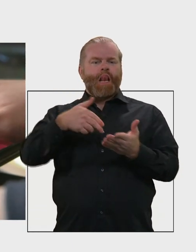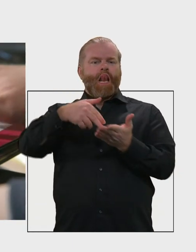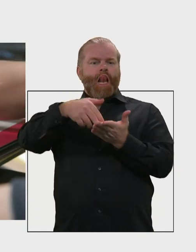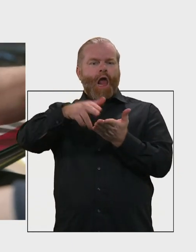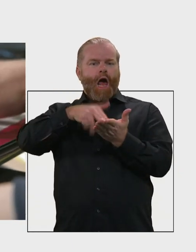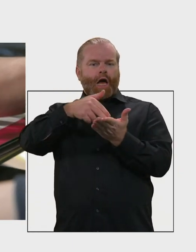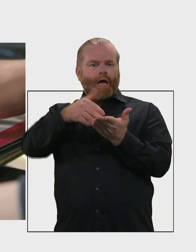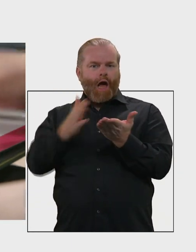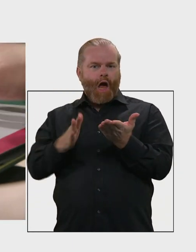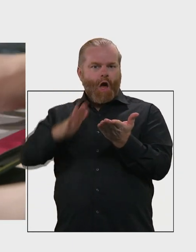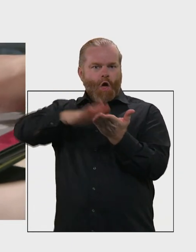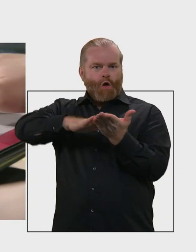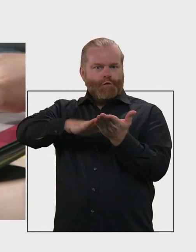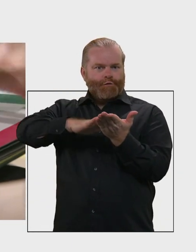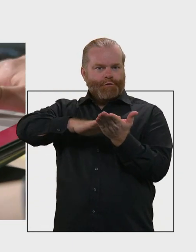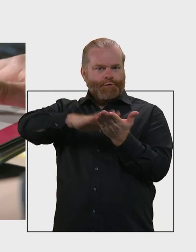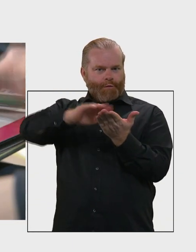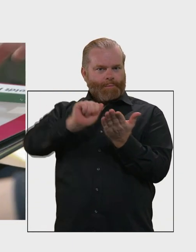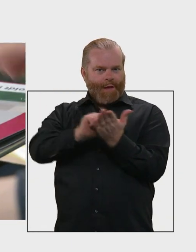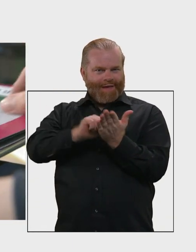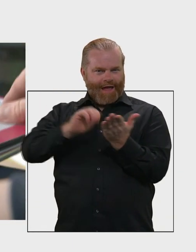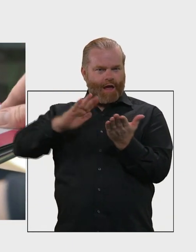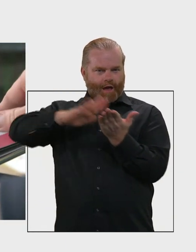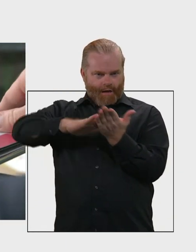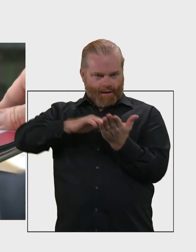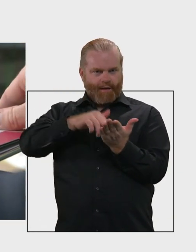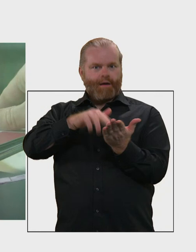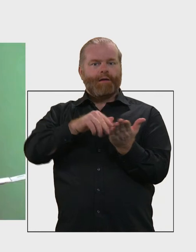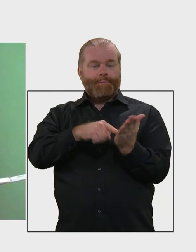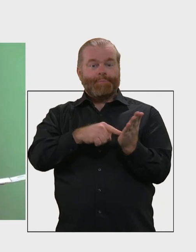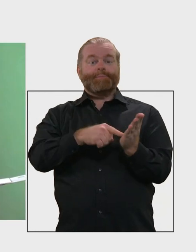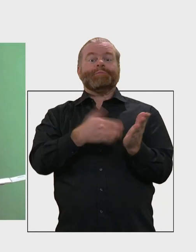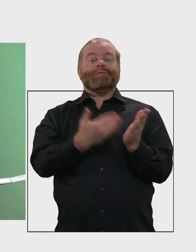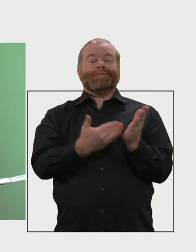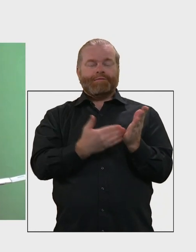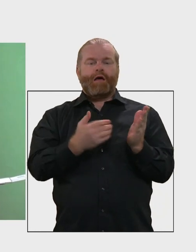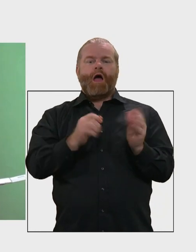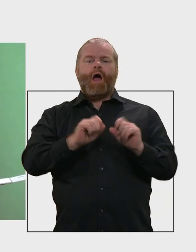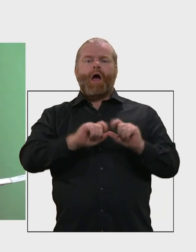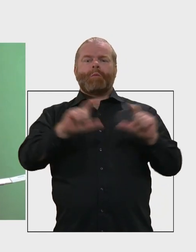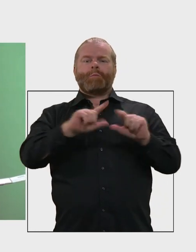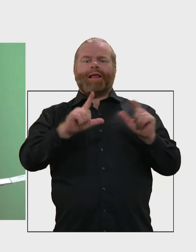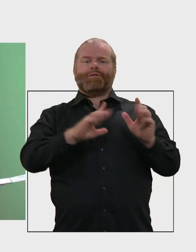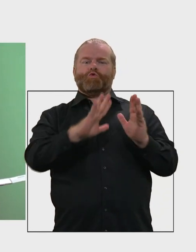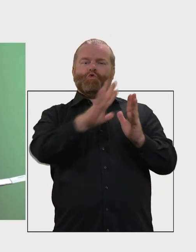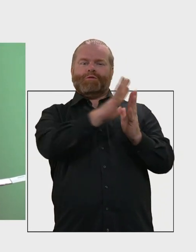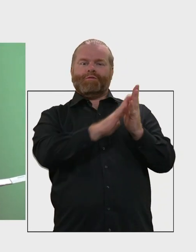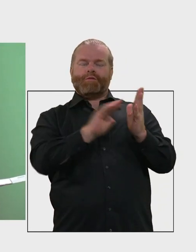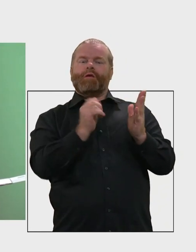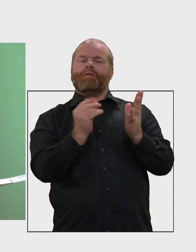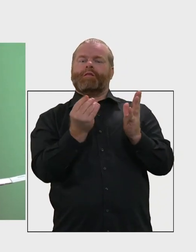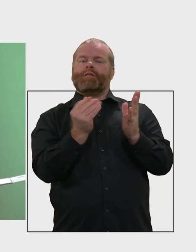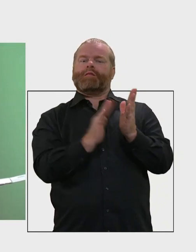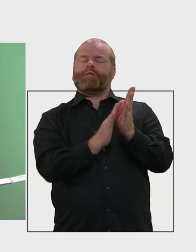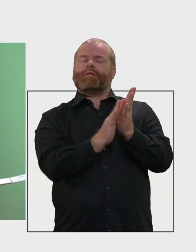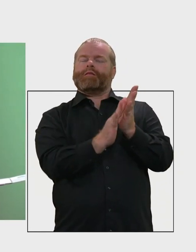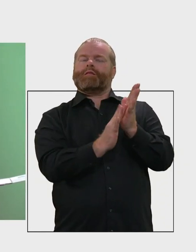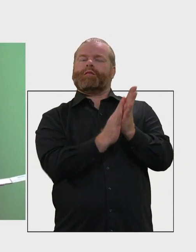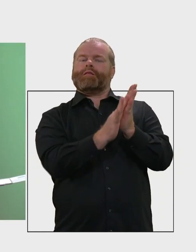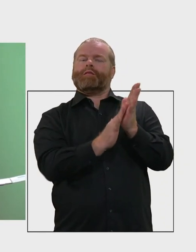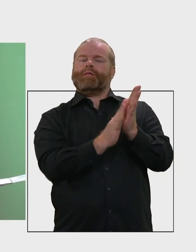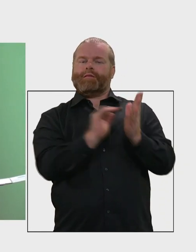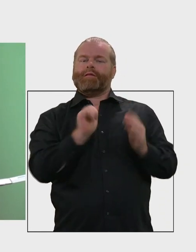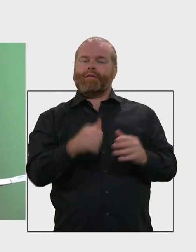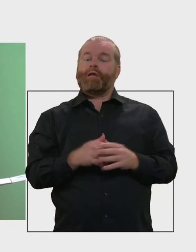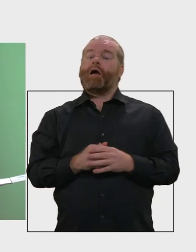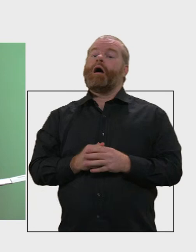dadurch werden die Abbildungen auch tastbar. Ah, okay. Gibt es da einen speziellen Ausdruck für, was du da